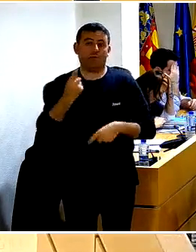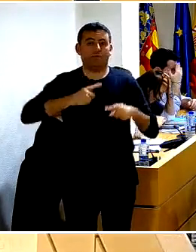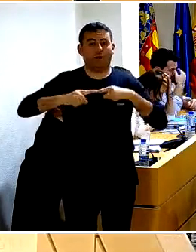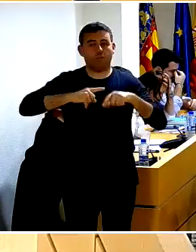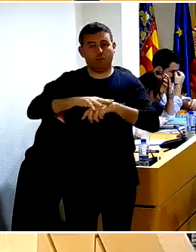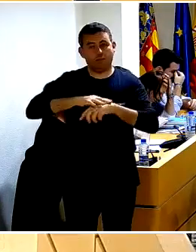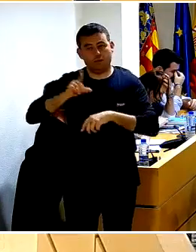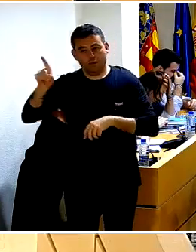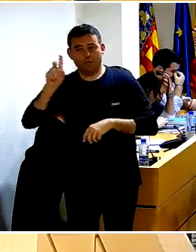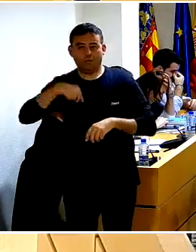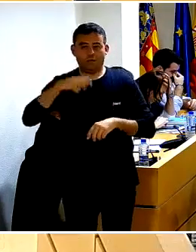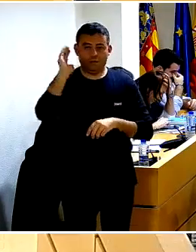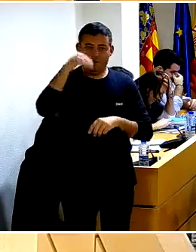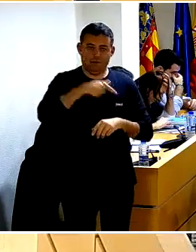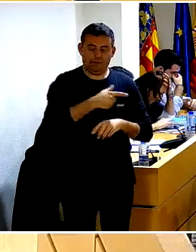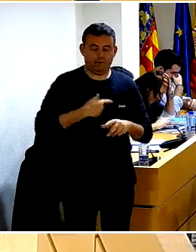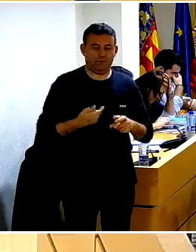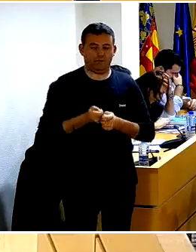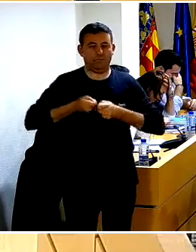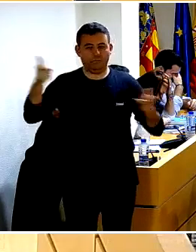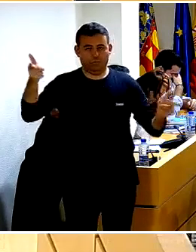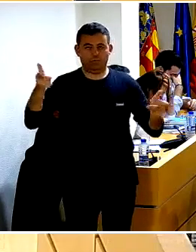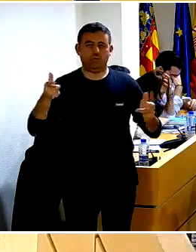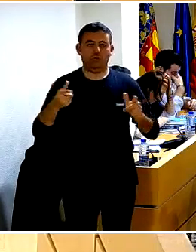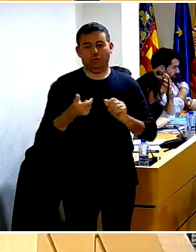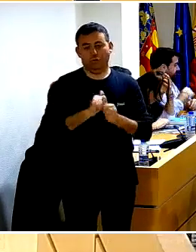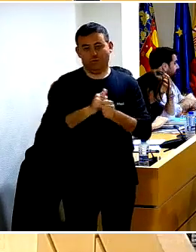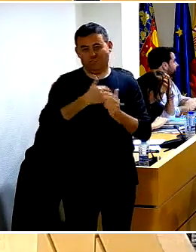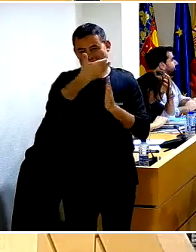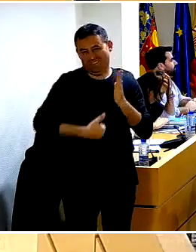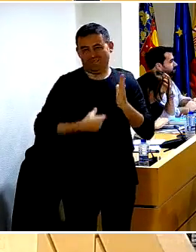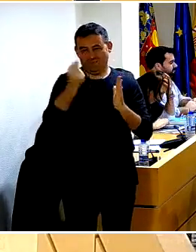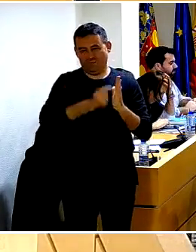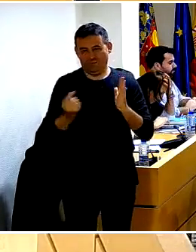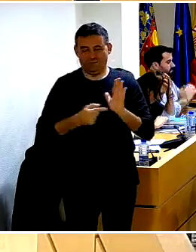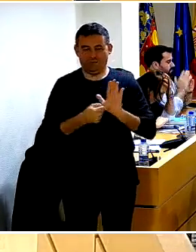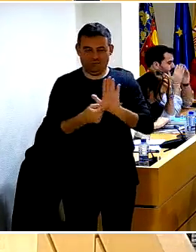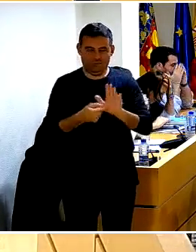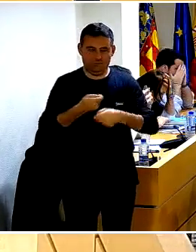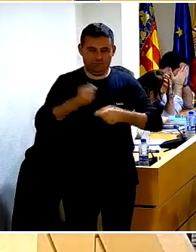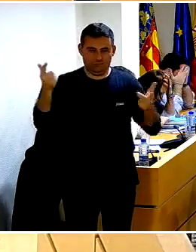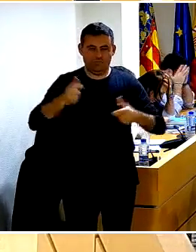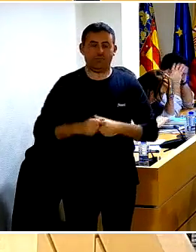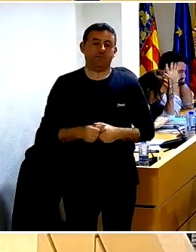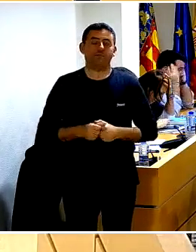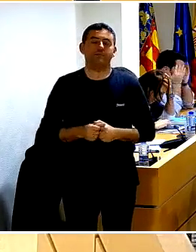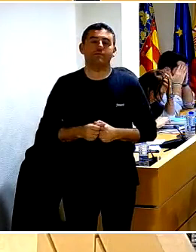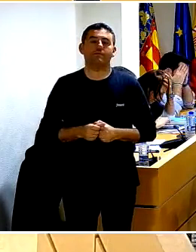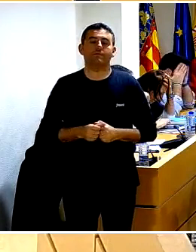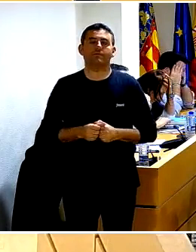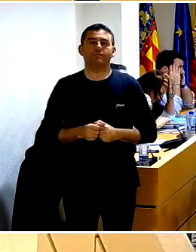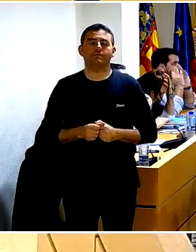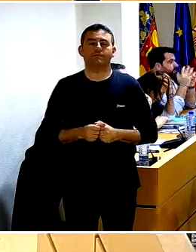de la Comunitat Autònoma Valenciana i facultar a l'alcaldessa presidenta per aportar a termini tot el que s'acorde disposant el que